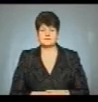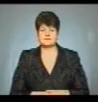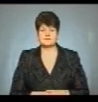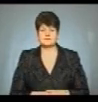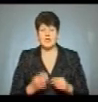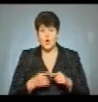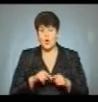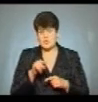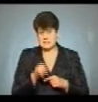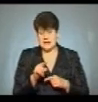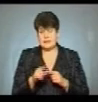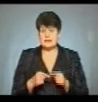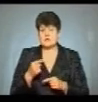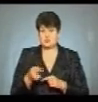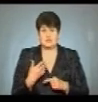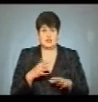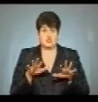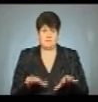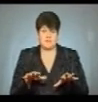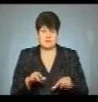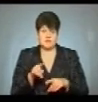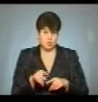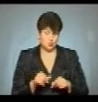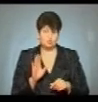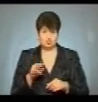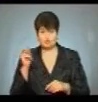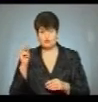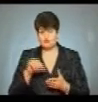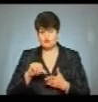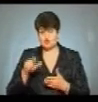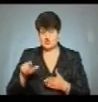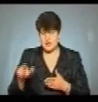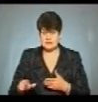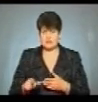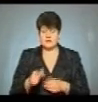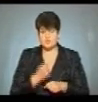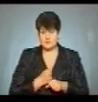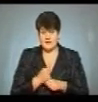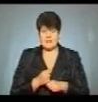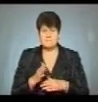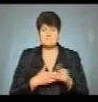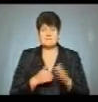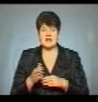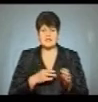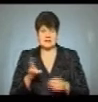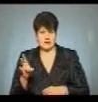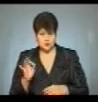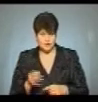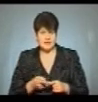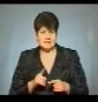кровотечі. А це у нас вже наступна наша локація. Зокрема, тут вже будуть учасники відпрацьовувати практичну складову свою. В першу чергу